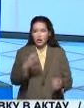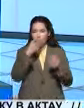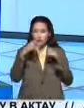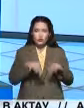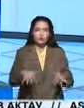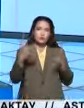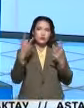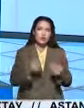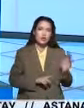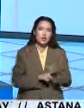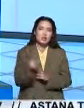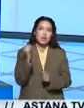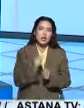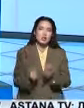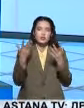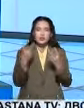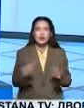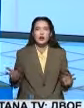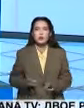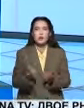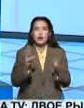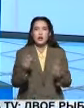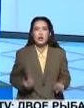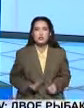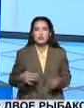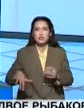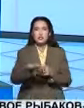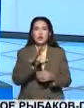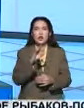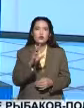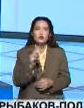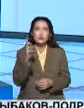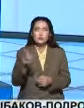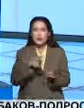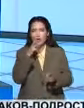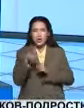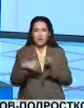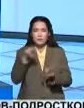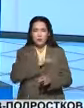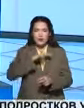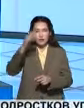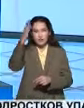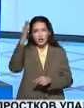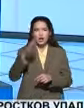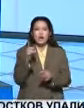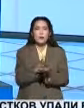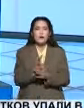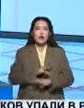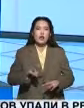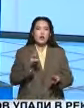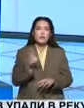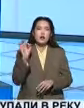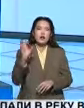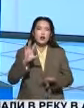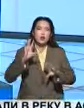Отопительный сезон начался с ежедневных пожаров в жилом секторе. Алжас Бектенов раскритиковал работу акиматов. По словам премьер-министра, только в октябре